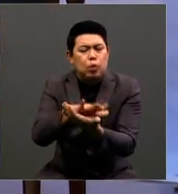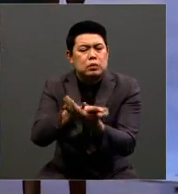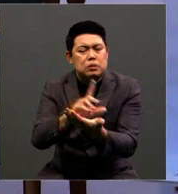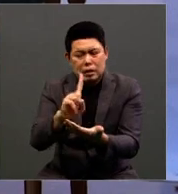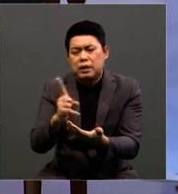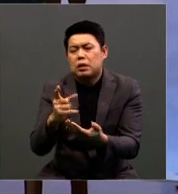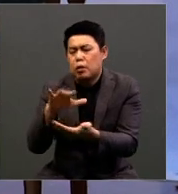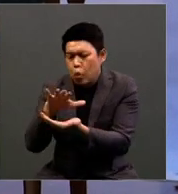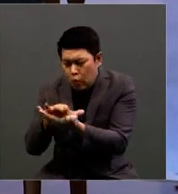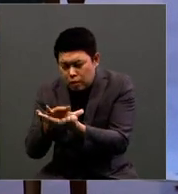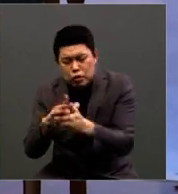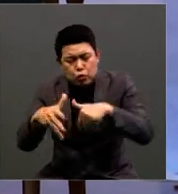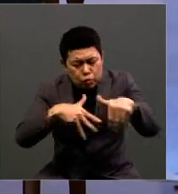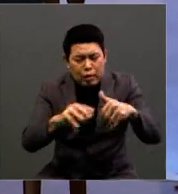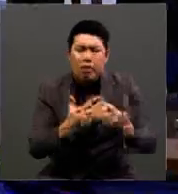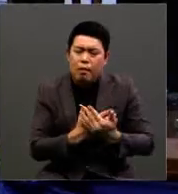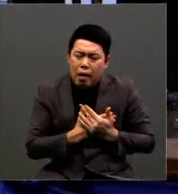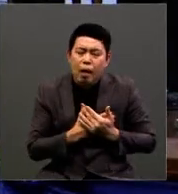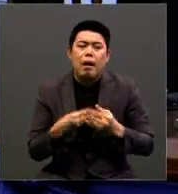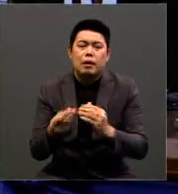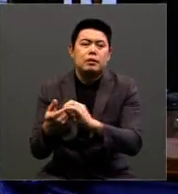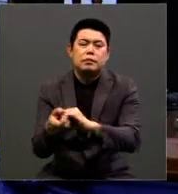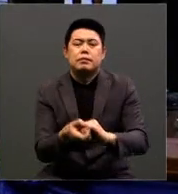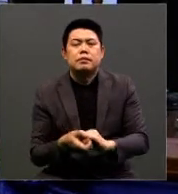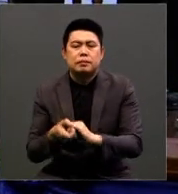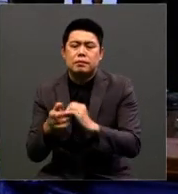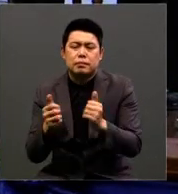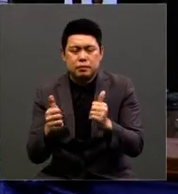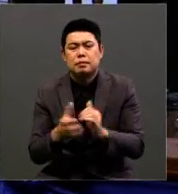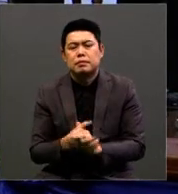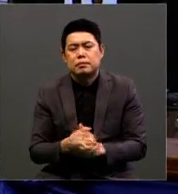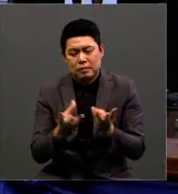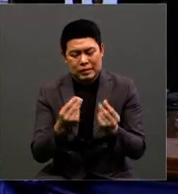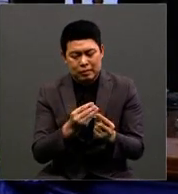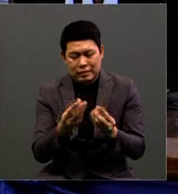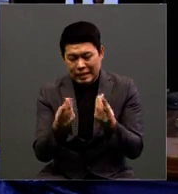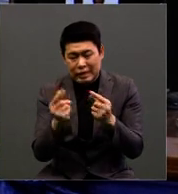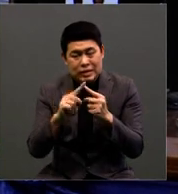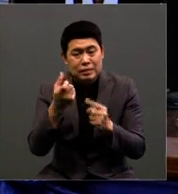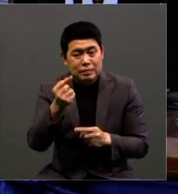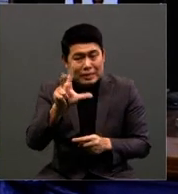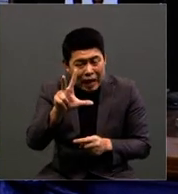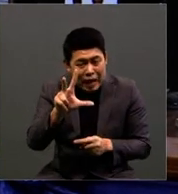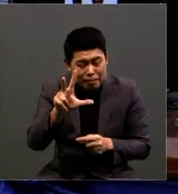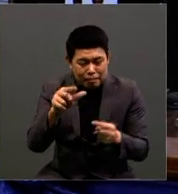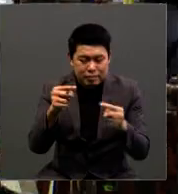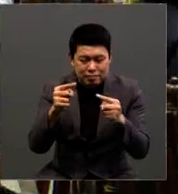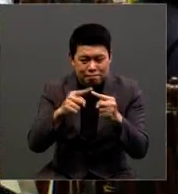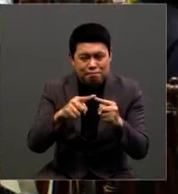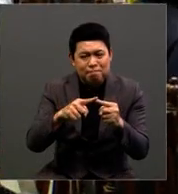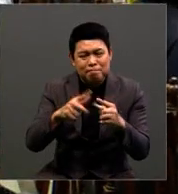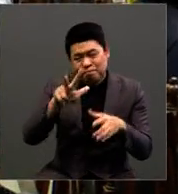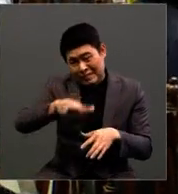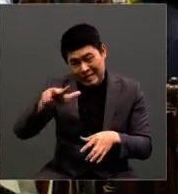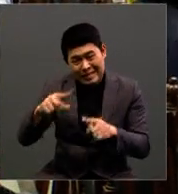มีความสัมพันธ์ใกล้ชิดเกิดเป็นความรักความสามัคคีเกิดขึ้นนะครับเบอร์ 13นะครับจากพรรคเพื่อไทยนะครับนายอารมณ์